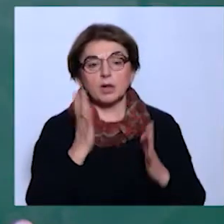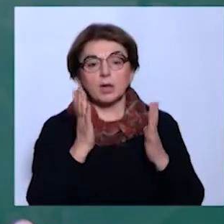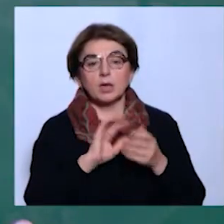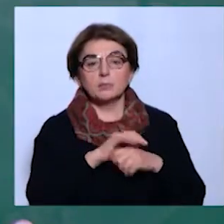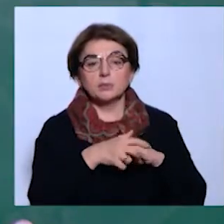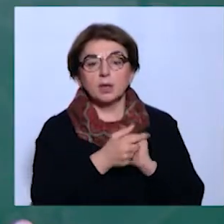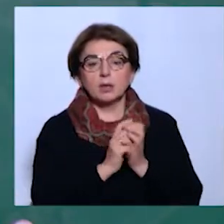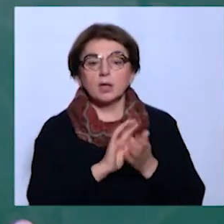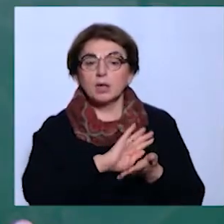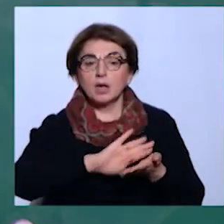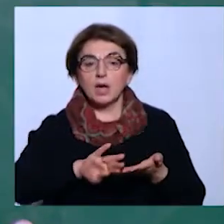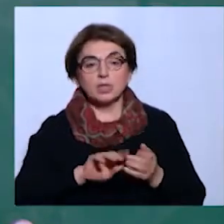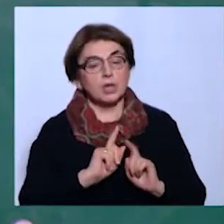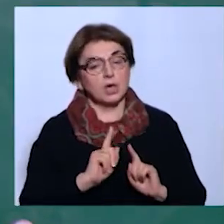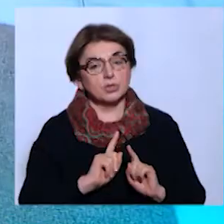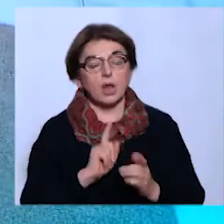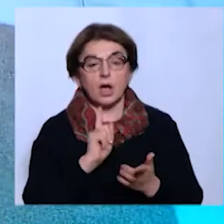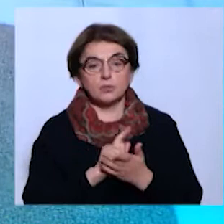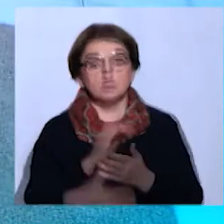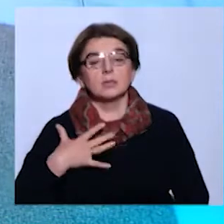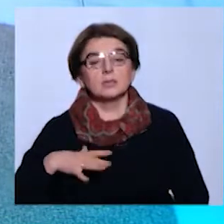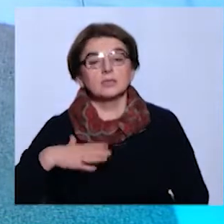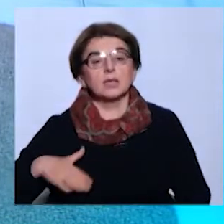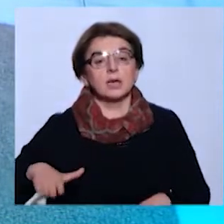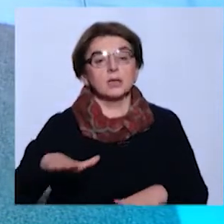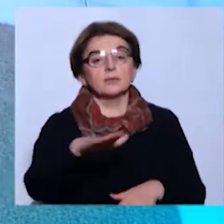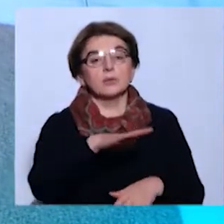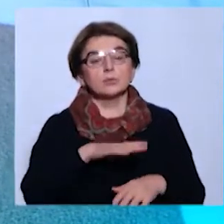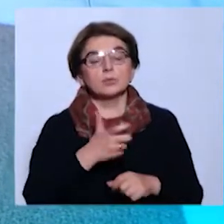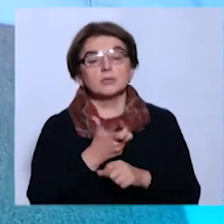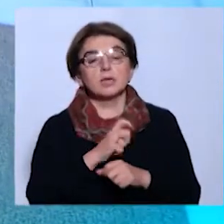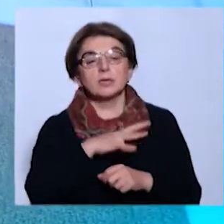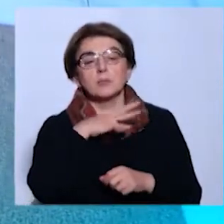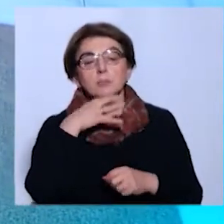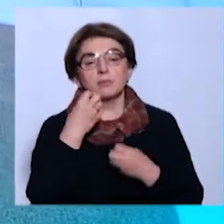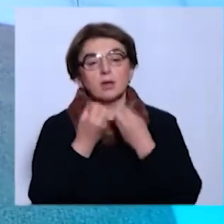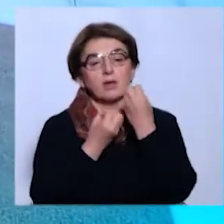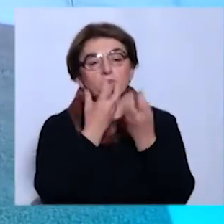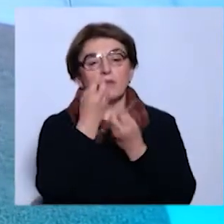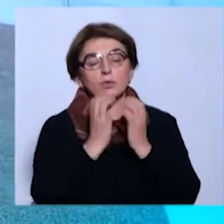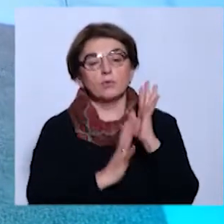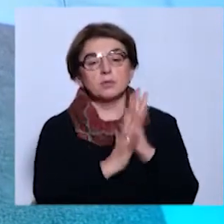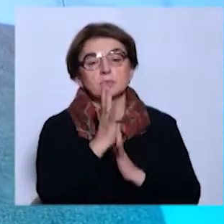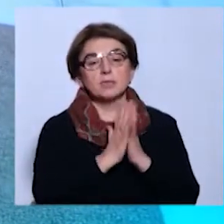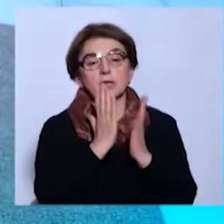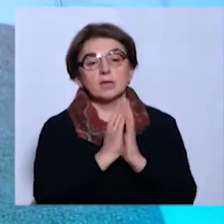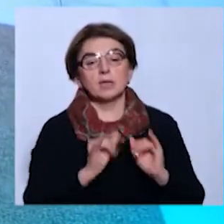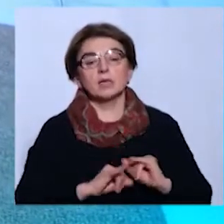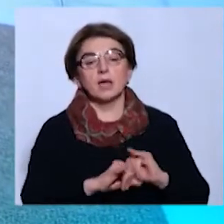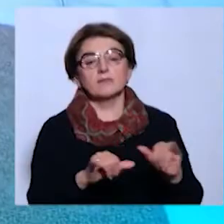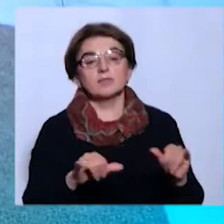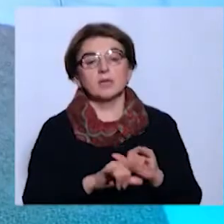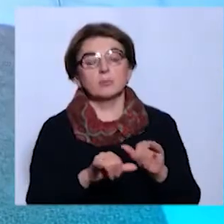ხელების ჯეროვანი დაბანის გარეშე. Საქართველოში ძალიან ბევრი ყვავილოვანი მცენარეა გავრცელებული, მათ